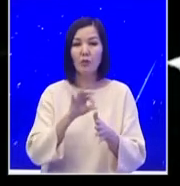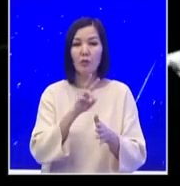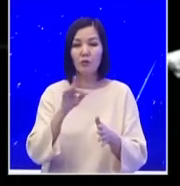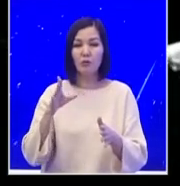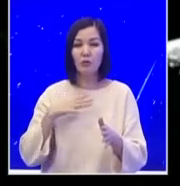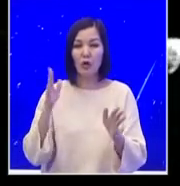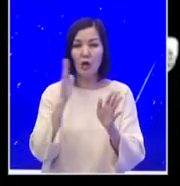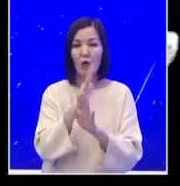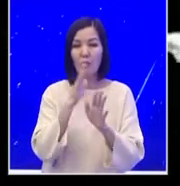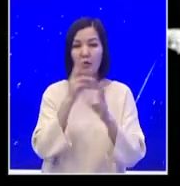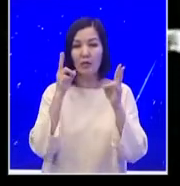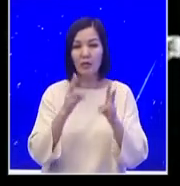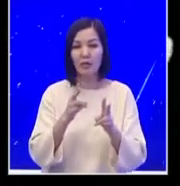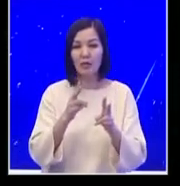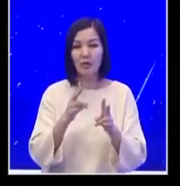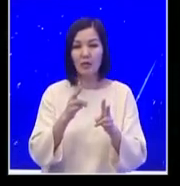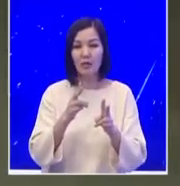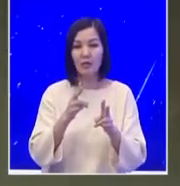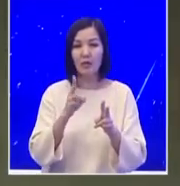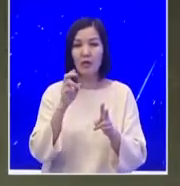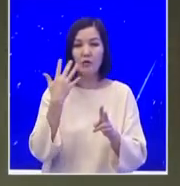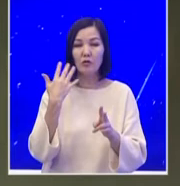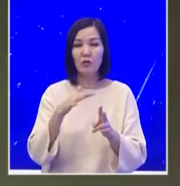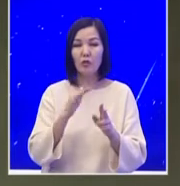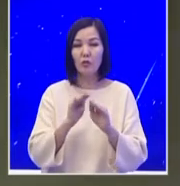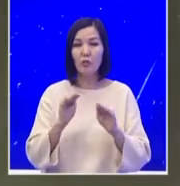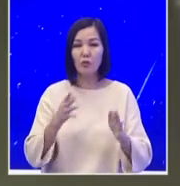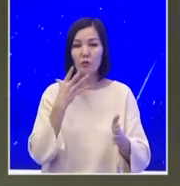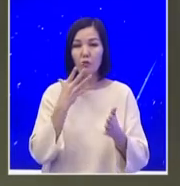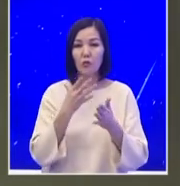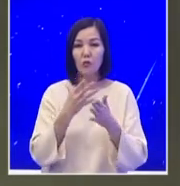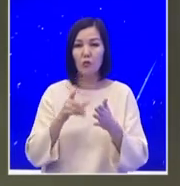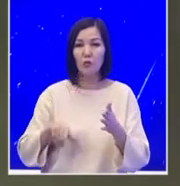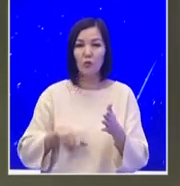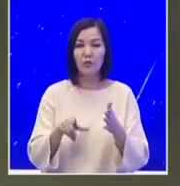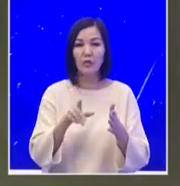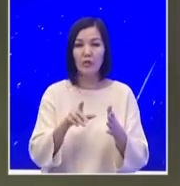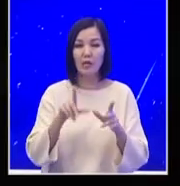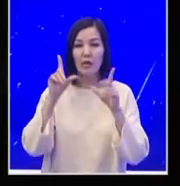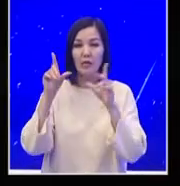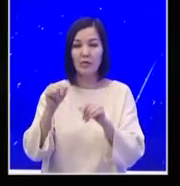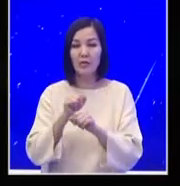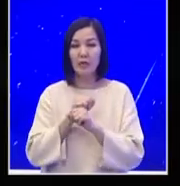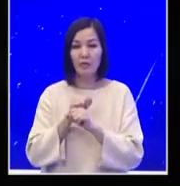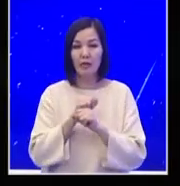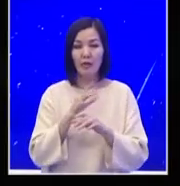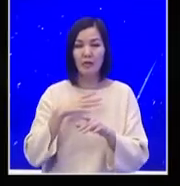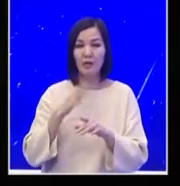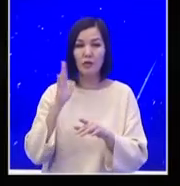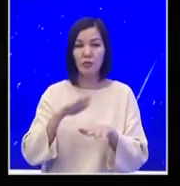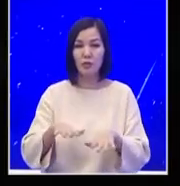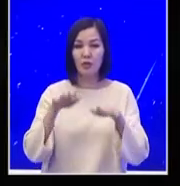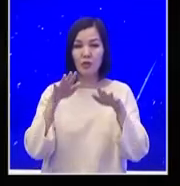Ауа райының қолайсыздығына қарамастан 250-ден аса оқушы өзенге демалуға аттанған. Сөйтіп нөсер кесірінен өзендегі су